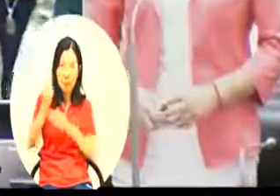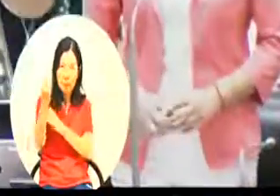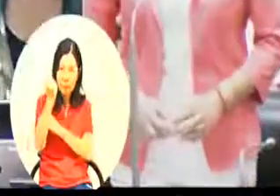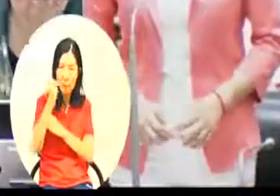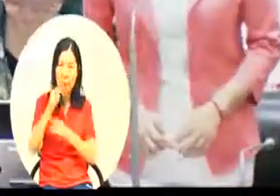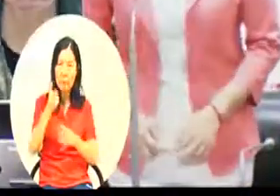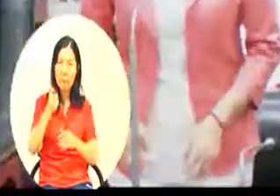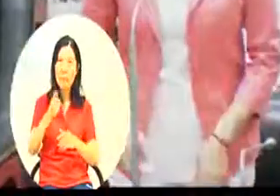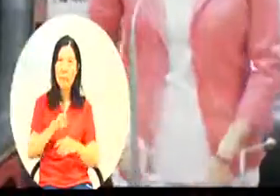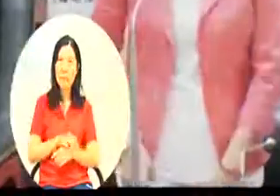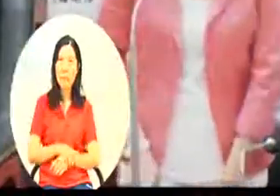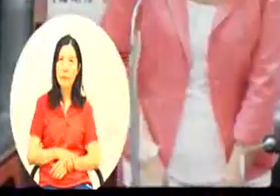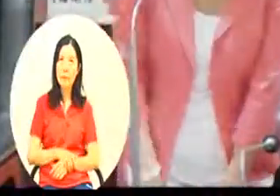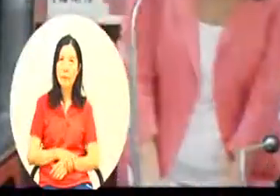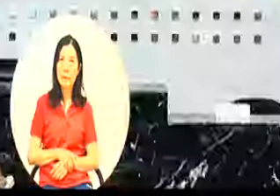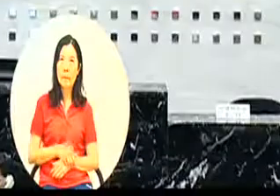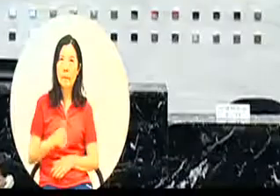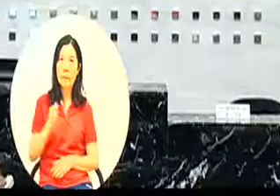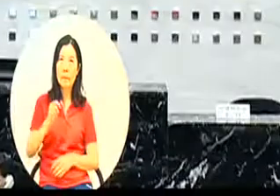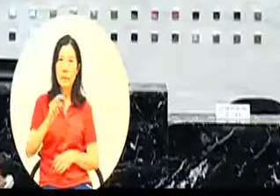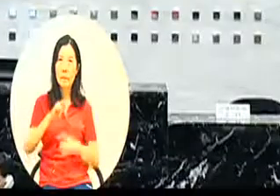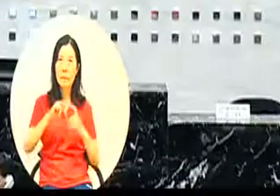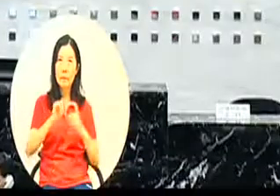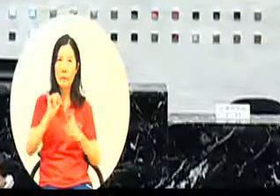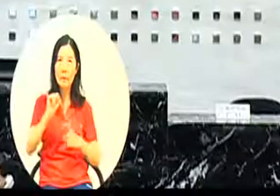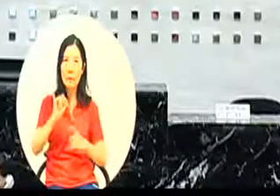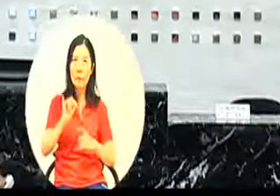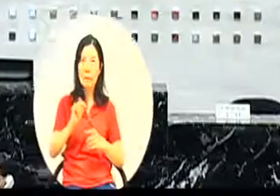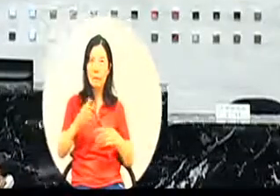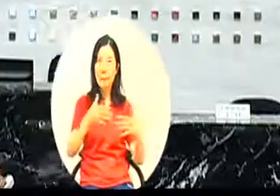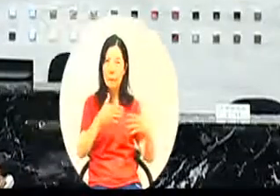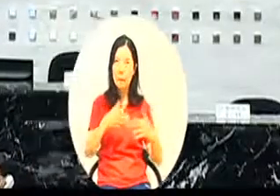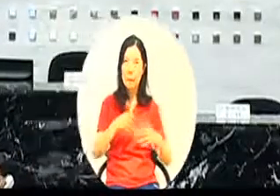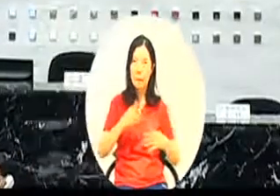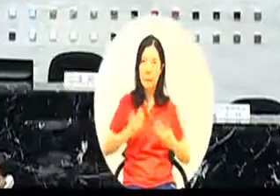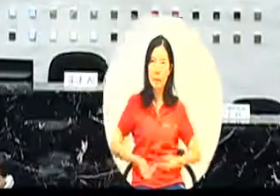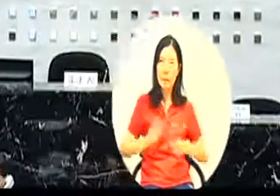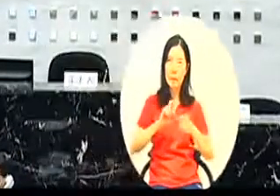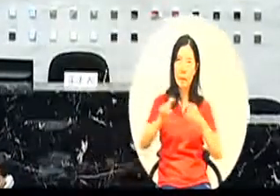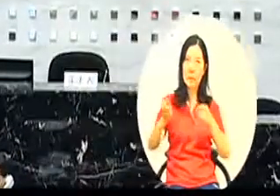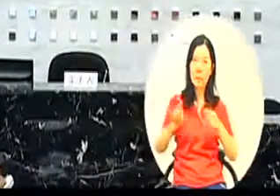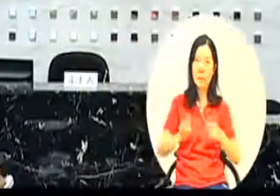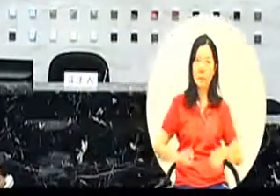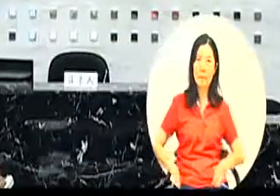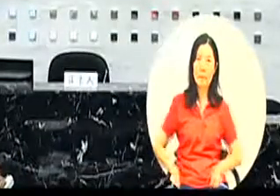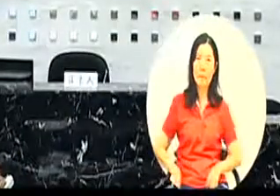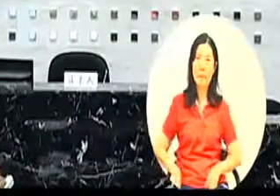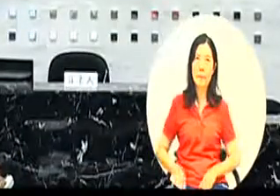谢谢李玉婷议员精彩的咨询，我们休息10分钟。